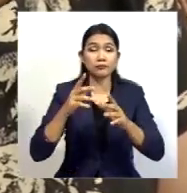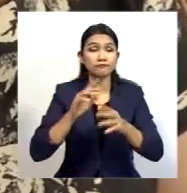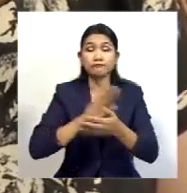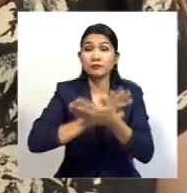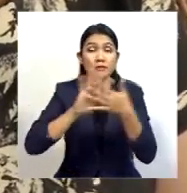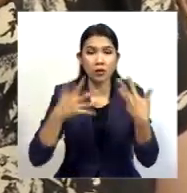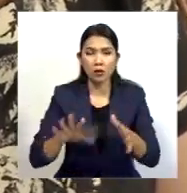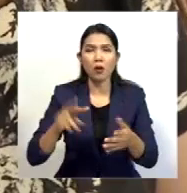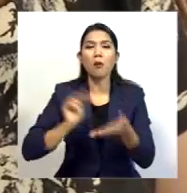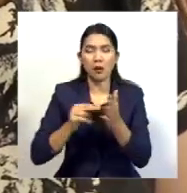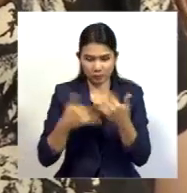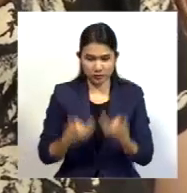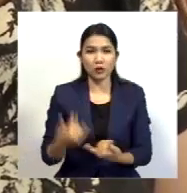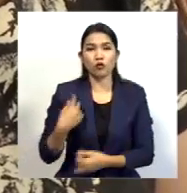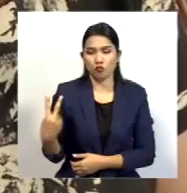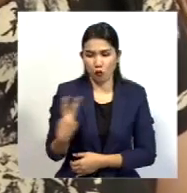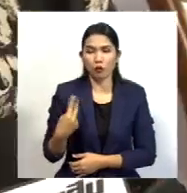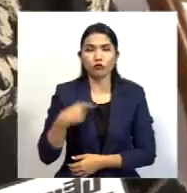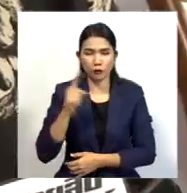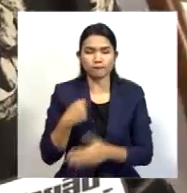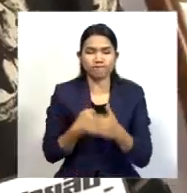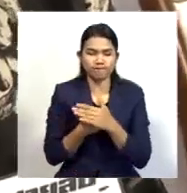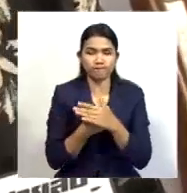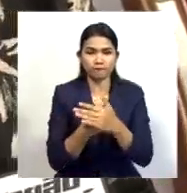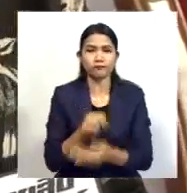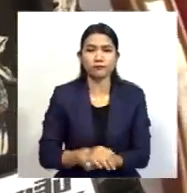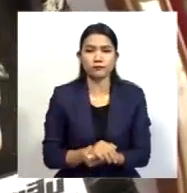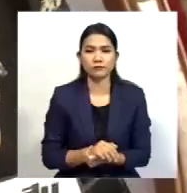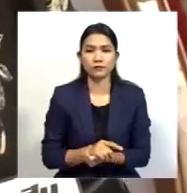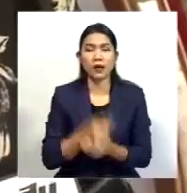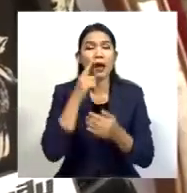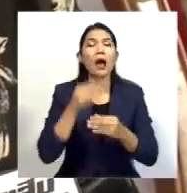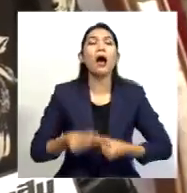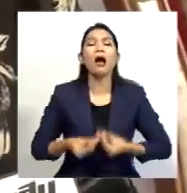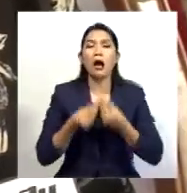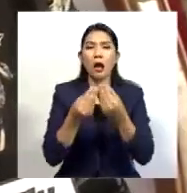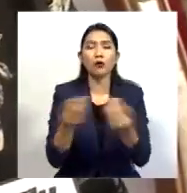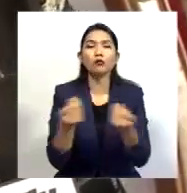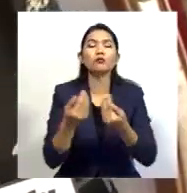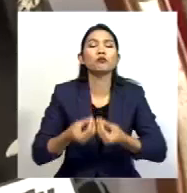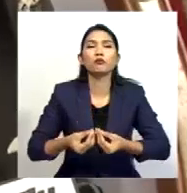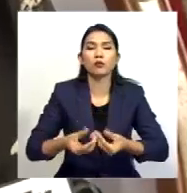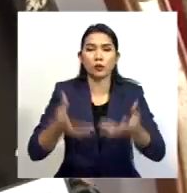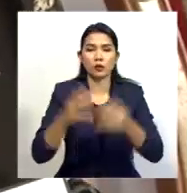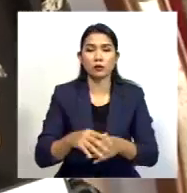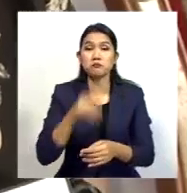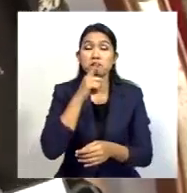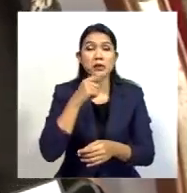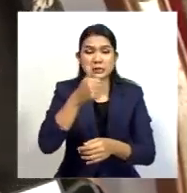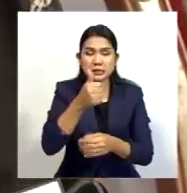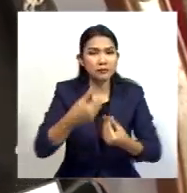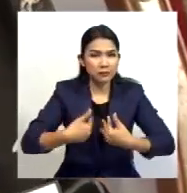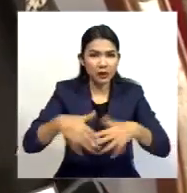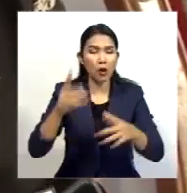ที่ต้องสู้กันต่อไปแล้วครับ ให้เขาไปแบบห่วงพ่อบอกว่าถ้ามีครอบครัวที่ดีก็ไปไม่ต้องห่วง